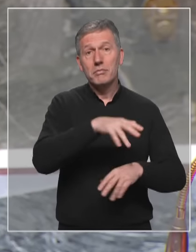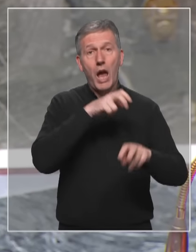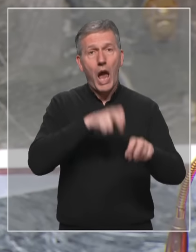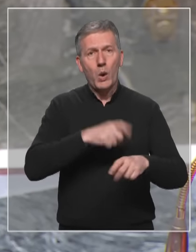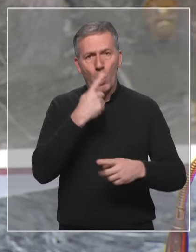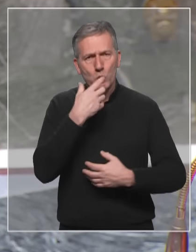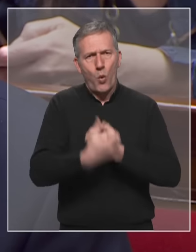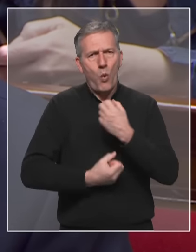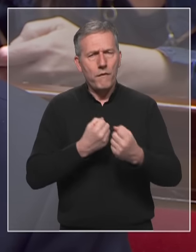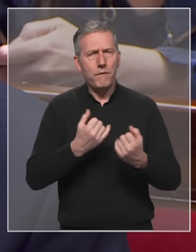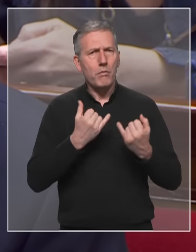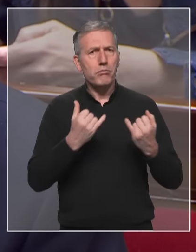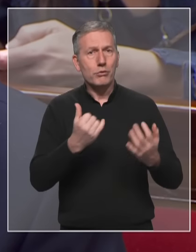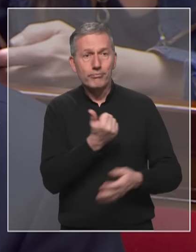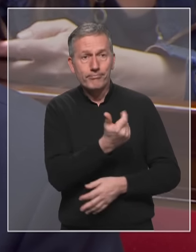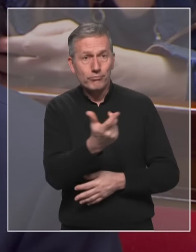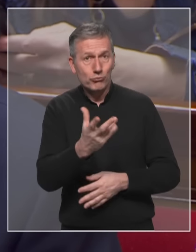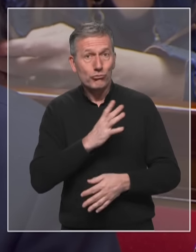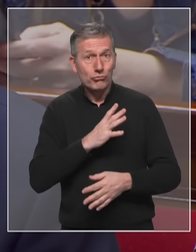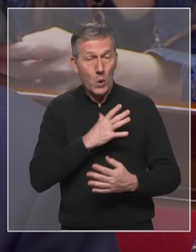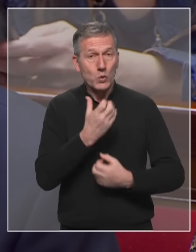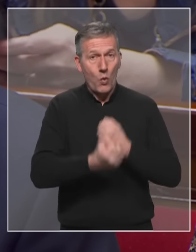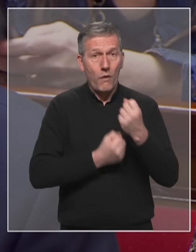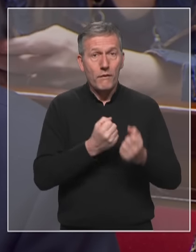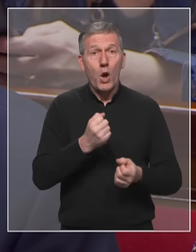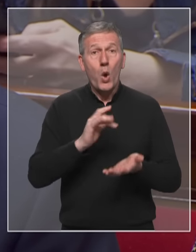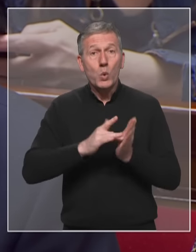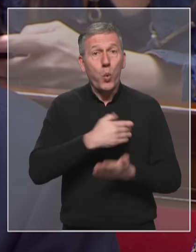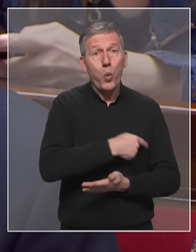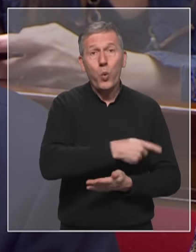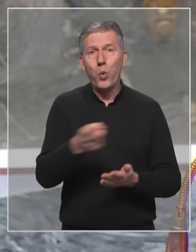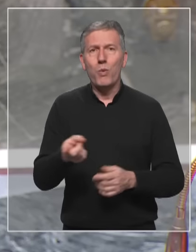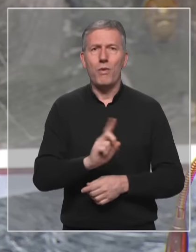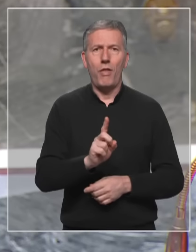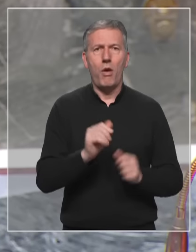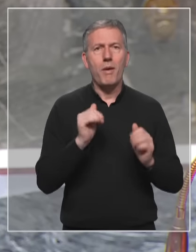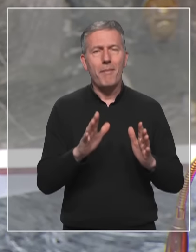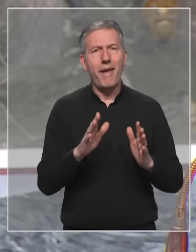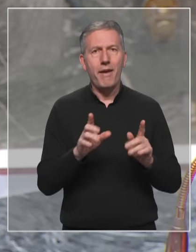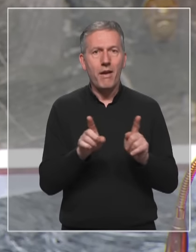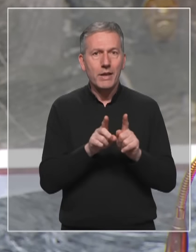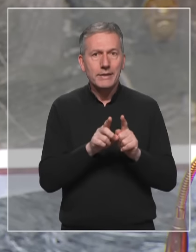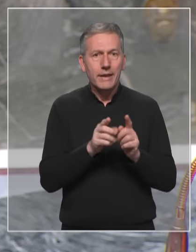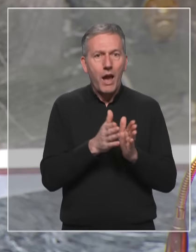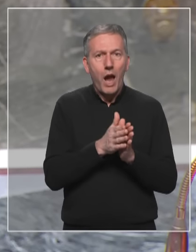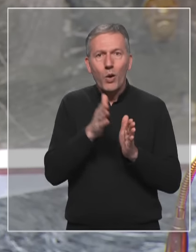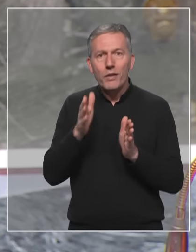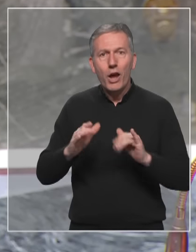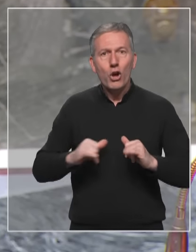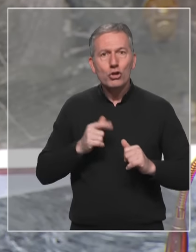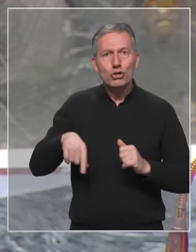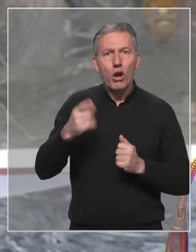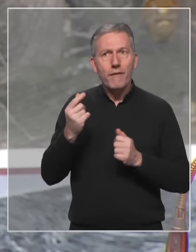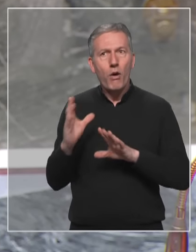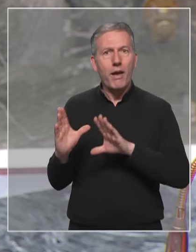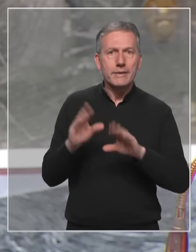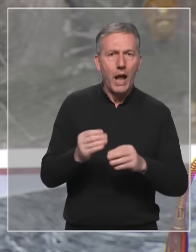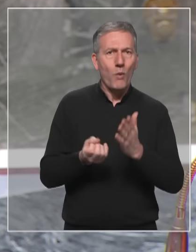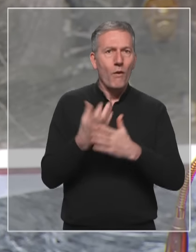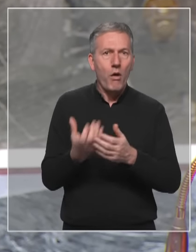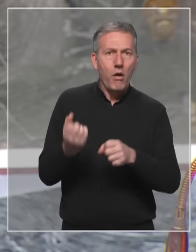en souffrance pour certains d'entre eux, heureusement pas tous, parce qu'il faut aussi donner des perspectives aux jeunes qui veulent s'installer en agriculture,